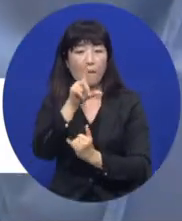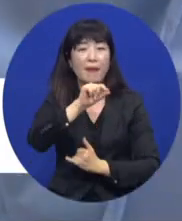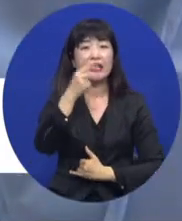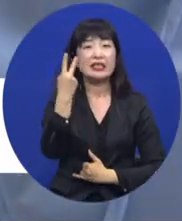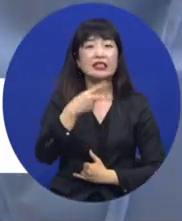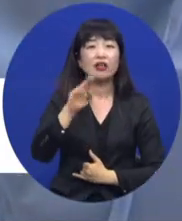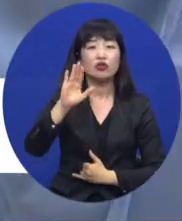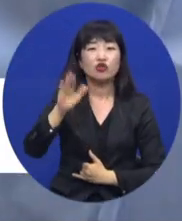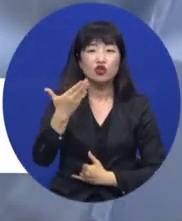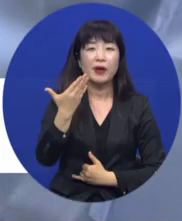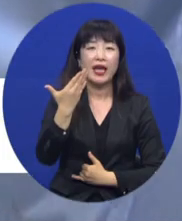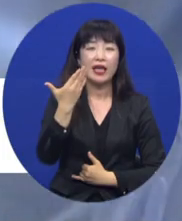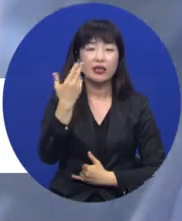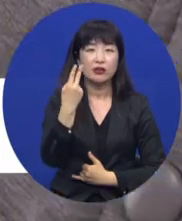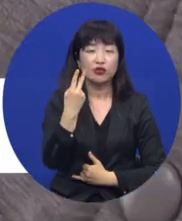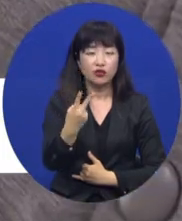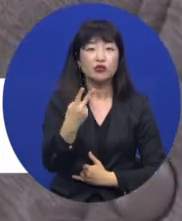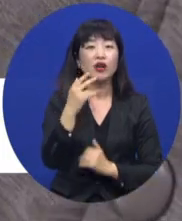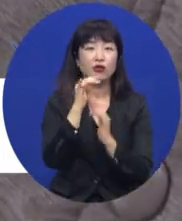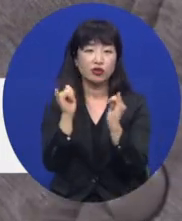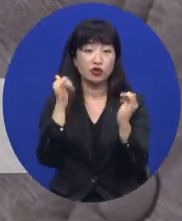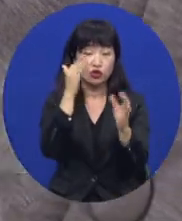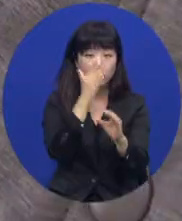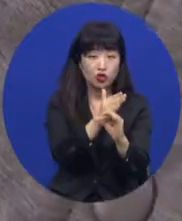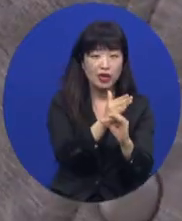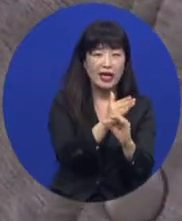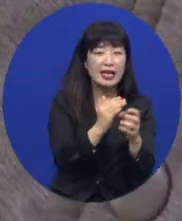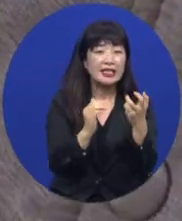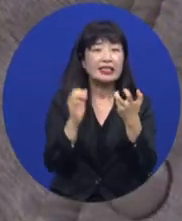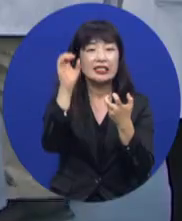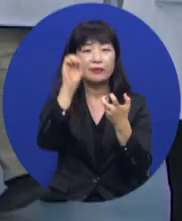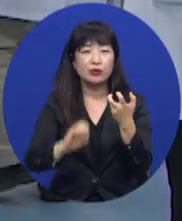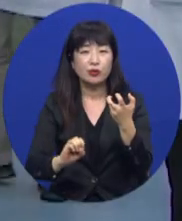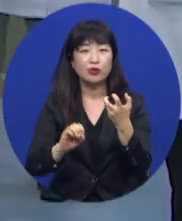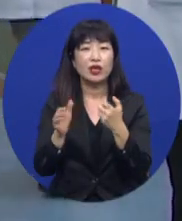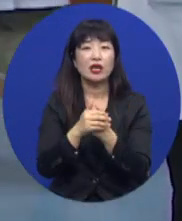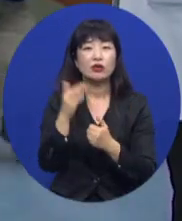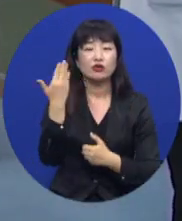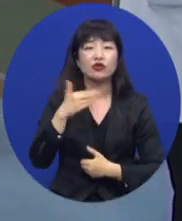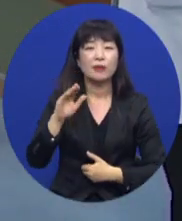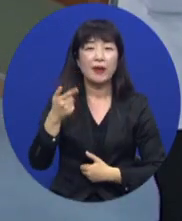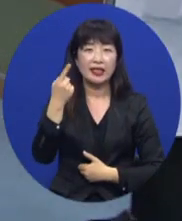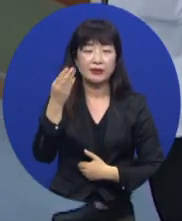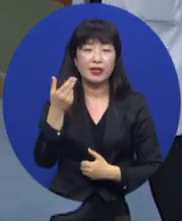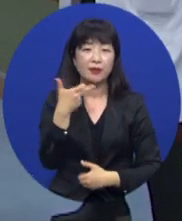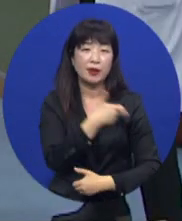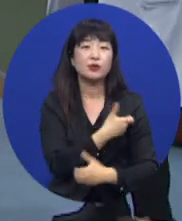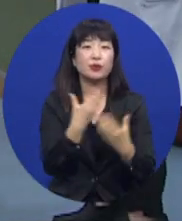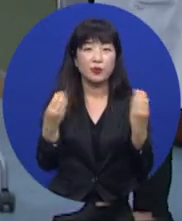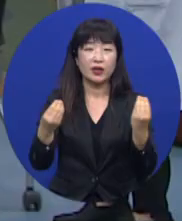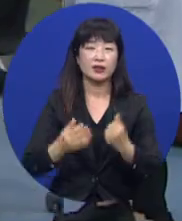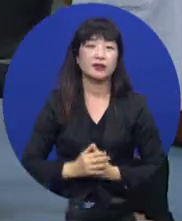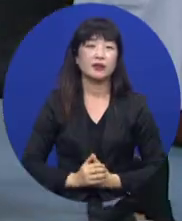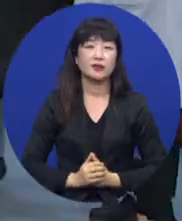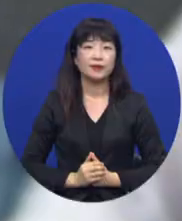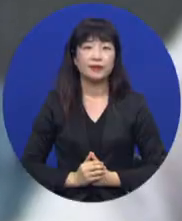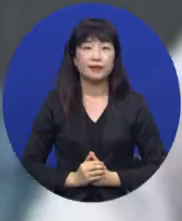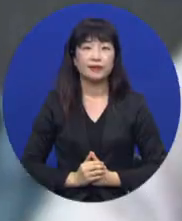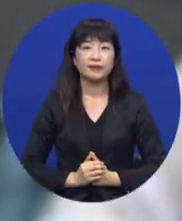12,900 는 두 명 가운데 70% 인 9100 30명이 접종을 마쳤습니다